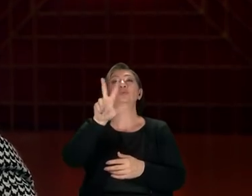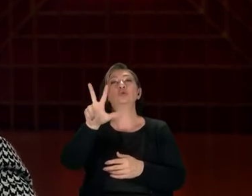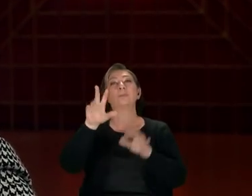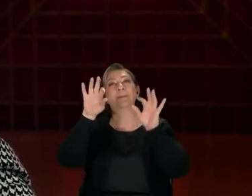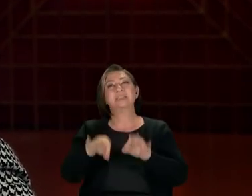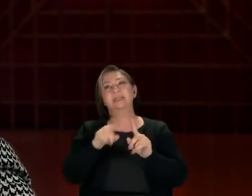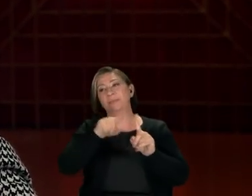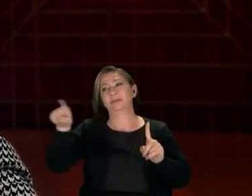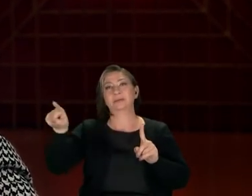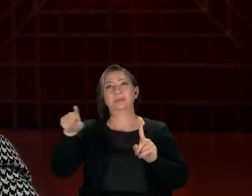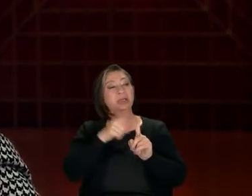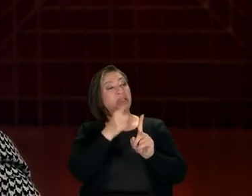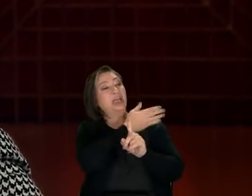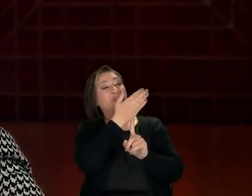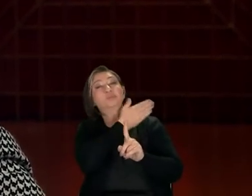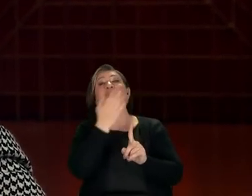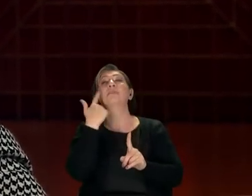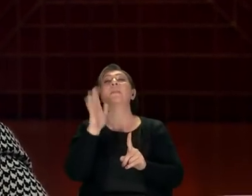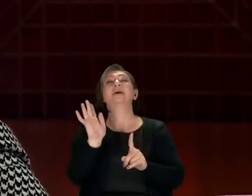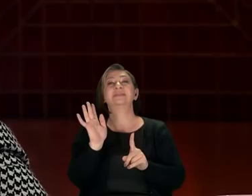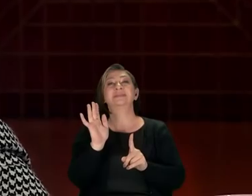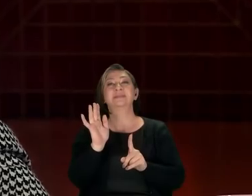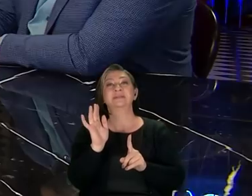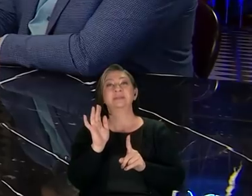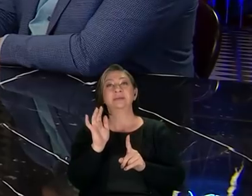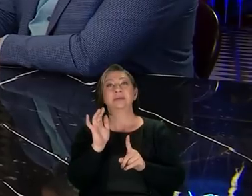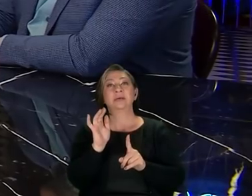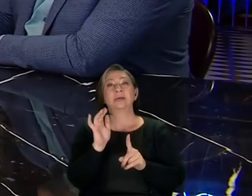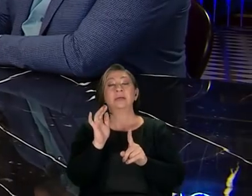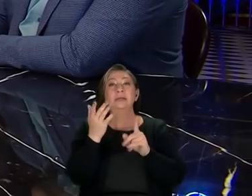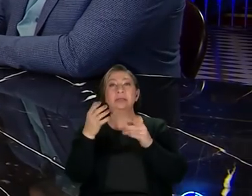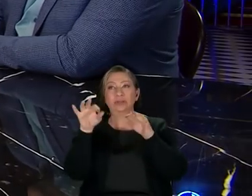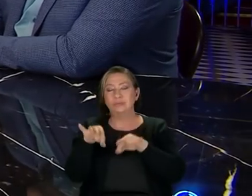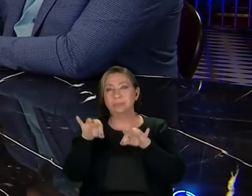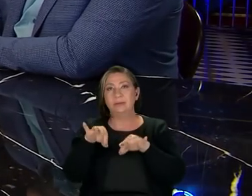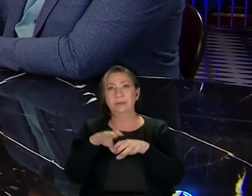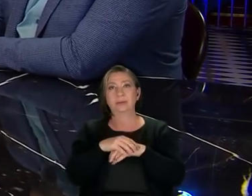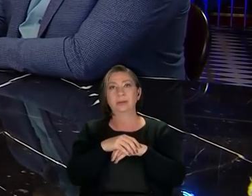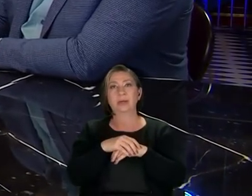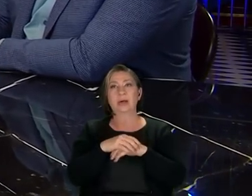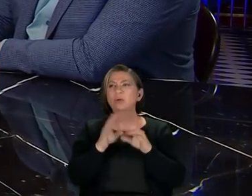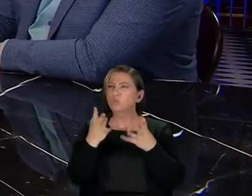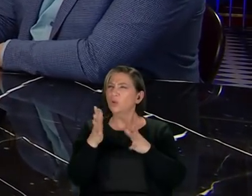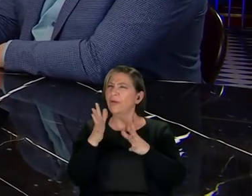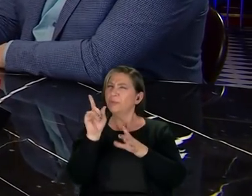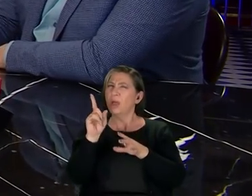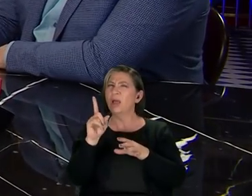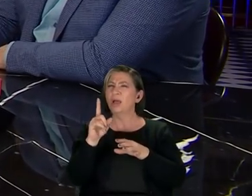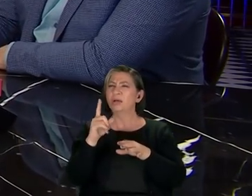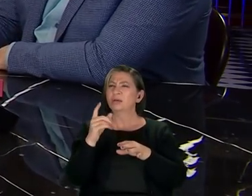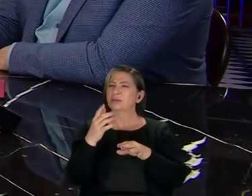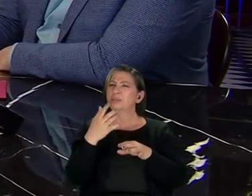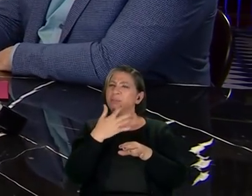1923'ten başlatabilir. Anlatabiliyor muyum? Yani tabii. Tarihini. Şimdi aslında ne garip değil mi? Ön